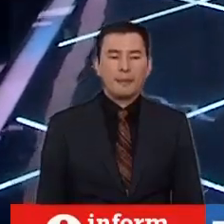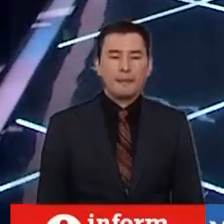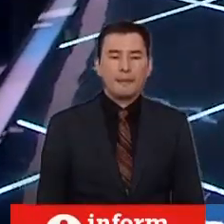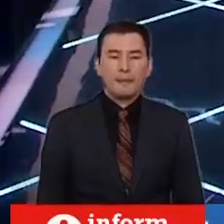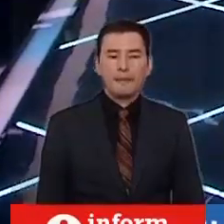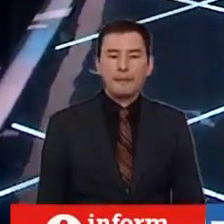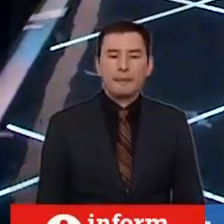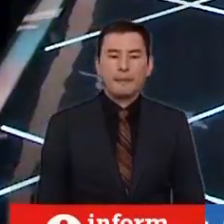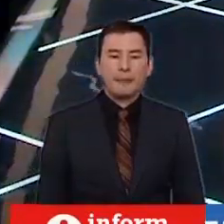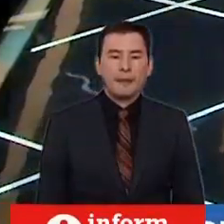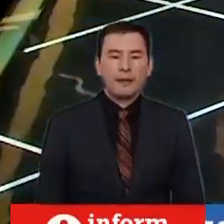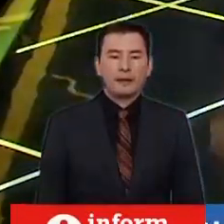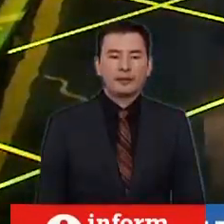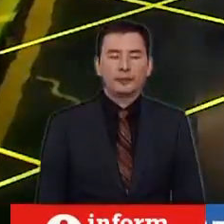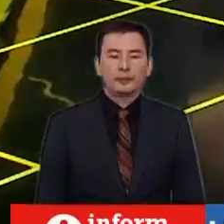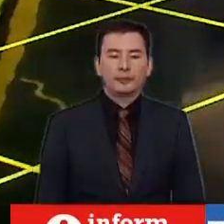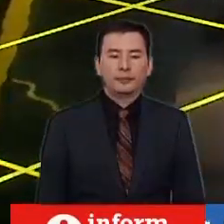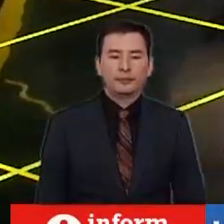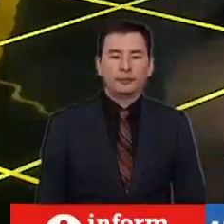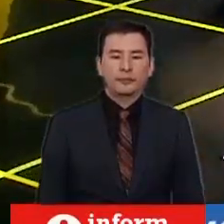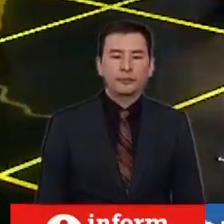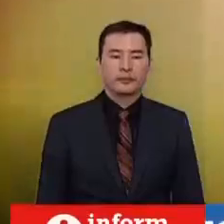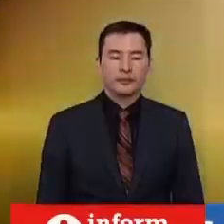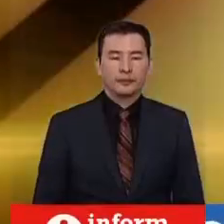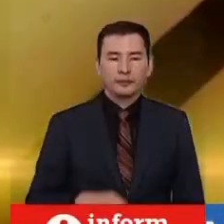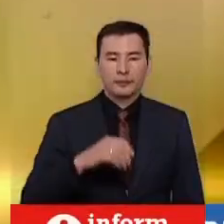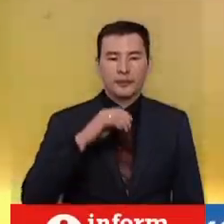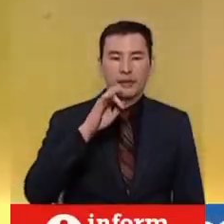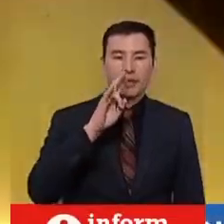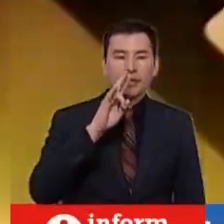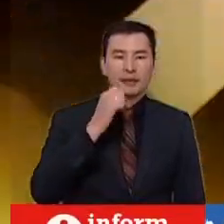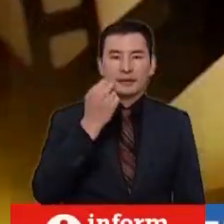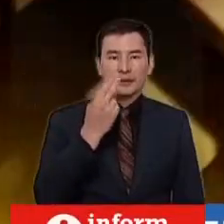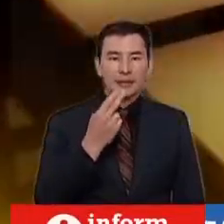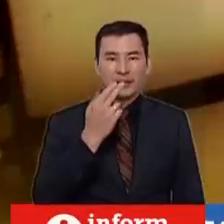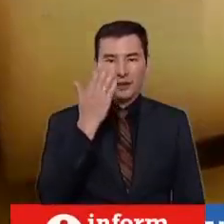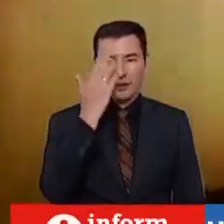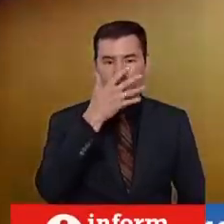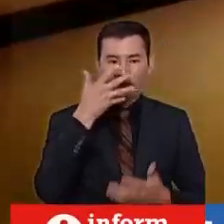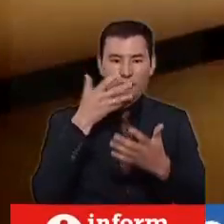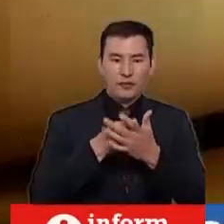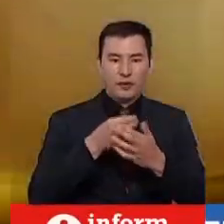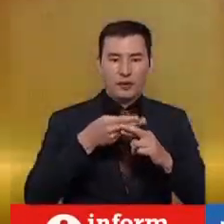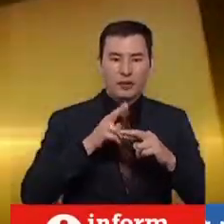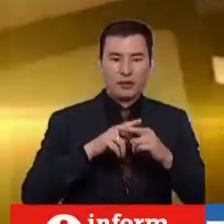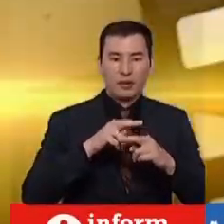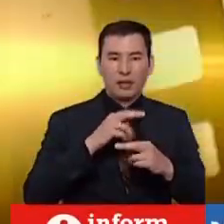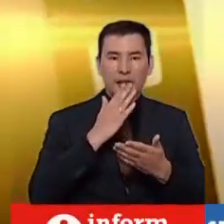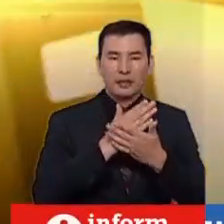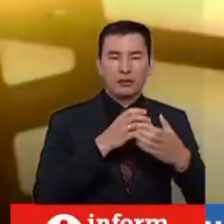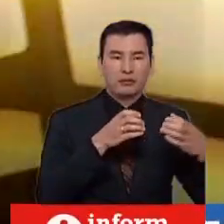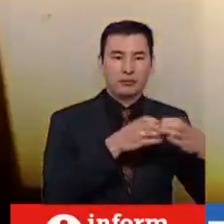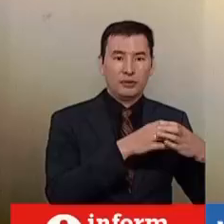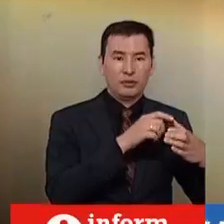Алматыда байқаудан шеттетілген кинематографистер ұлттық киноны қолдау мемлекеттік орталығына өз өкпеленіштерін білдірді.